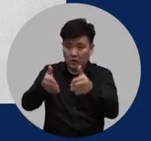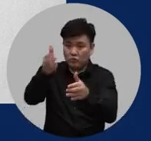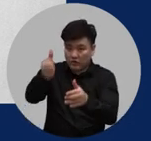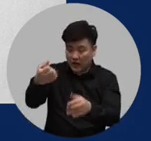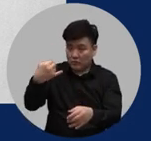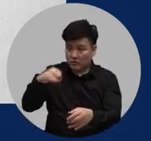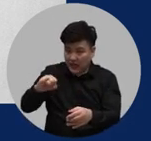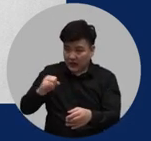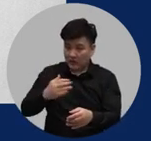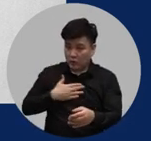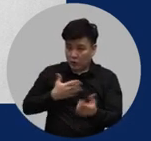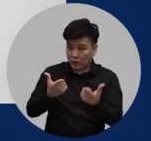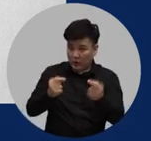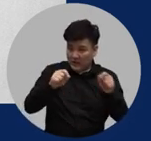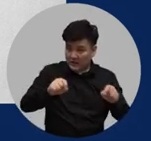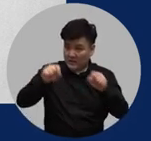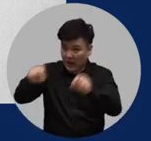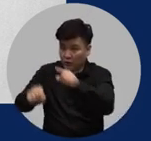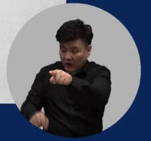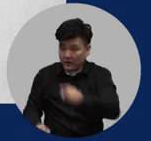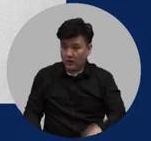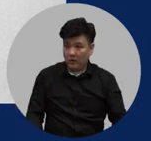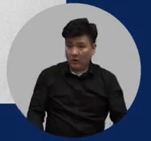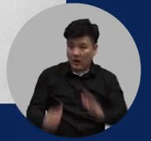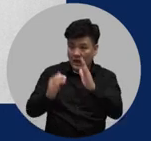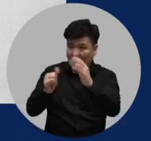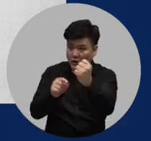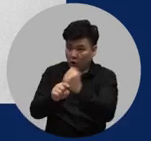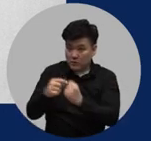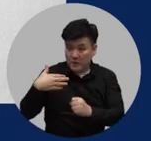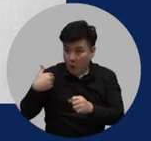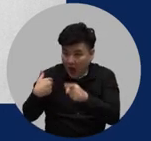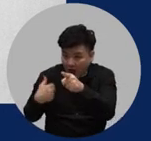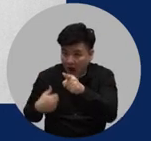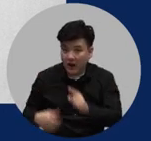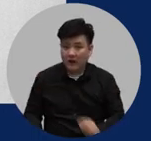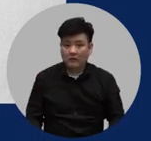부장님은 딸한테도 그러십니까? 정말 가족이 뭔지 모르나요?